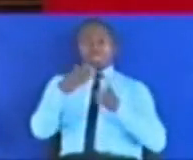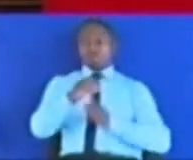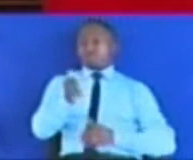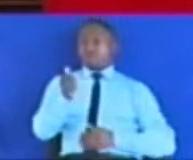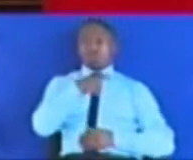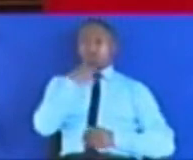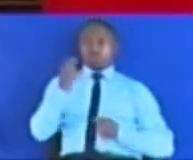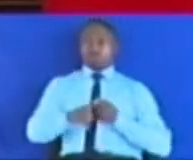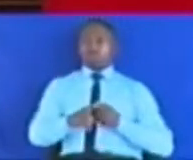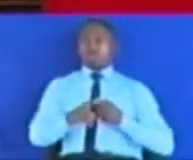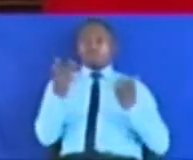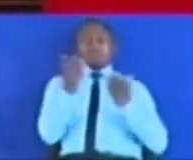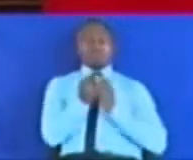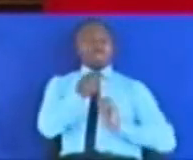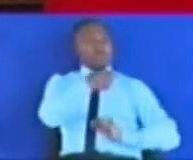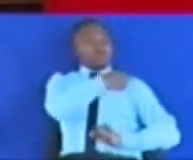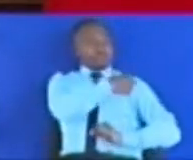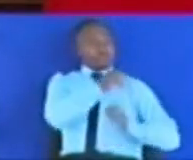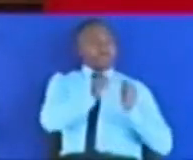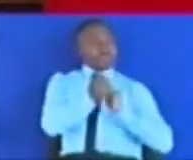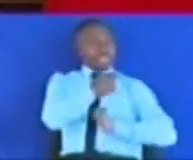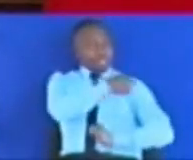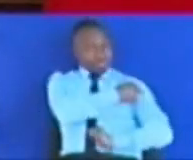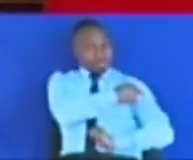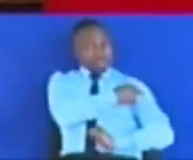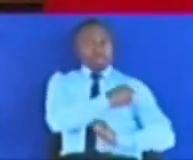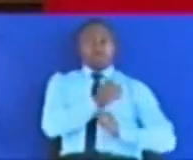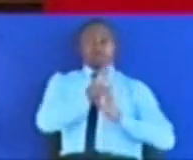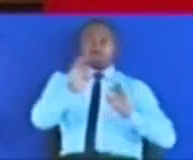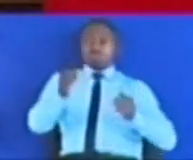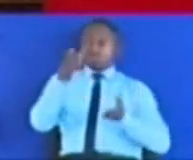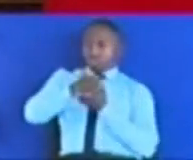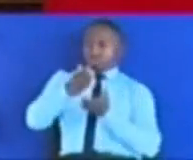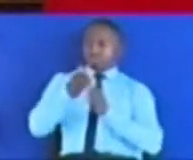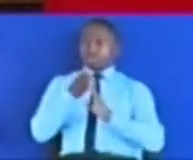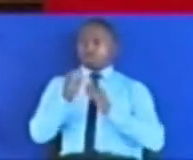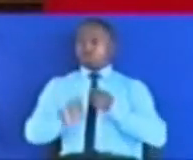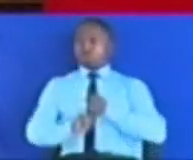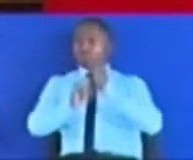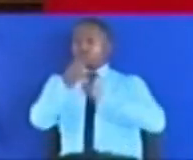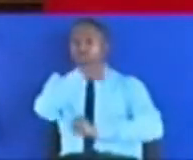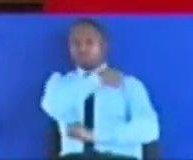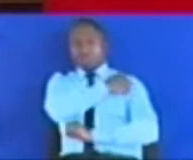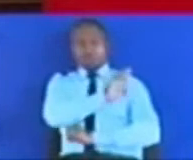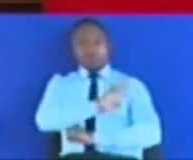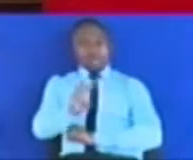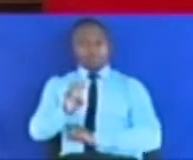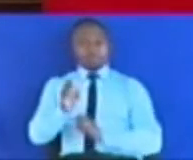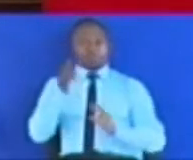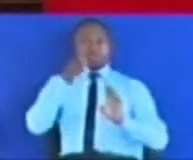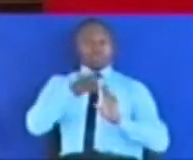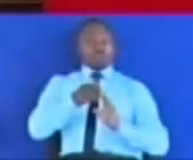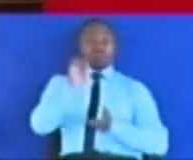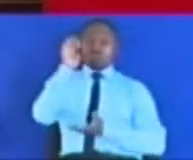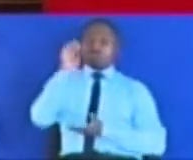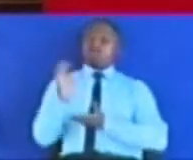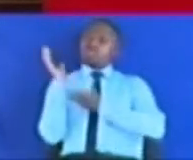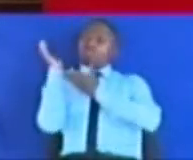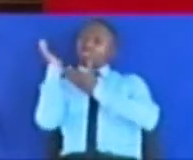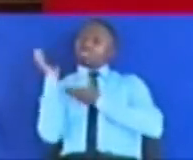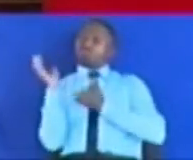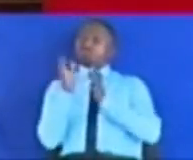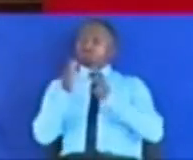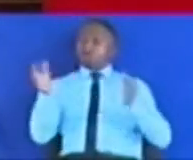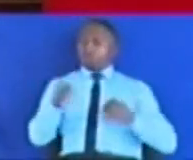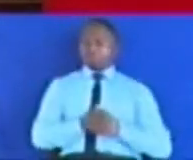na vifaa tiba, kiweze kukamilika ili kiweze kusapoti sasa hospitali yetu ya wilaya. Kama itakamilika, mzigo mkubwa wewe unaelemea